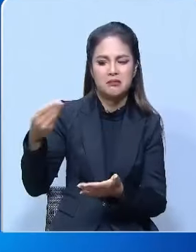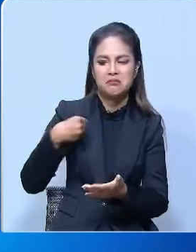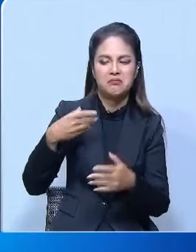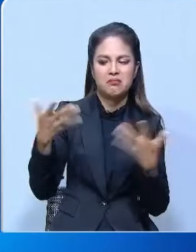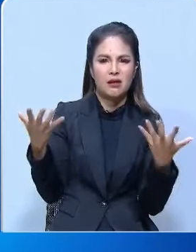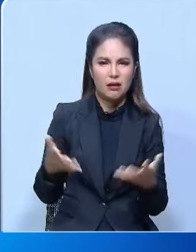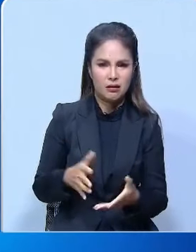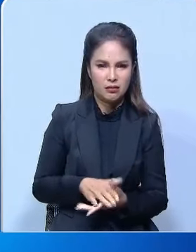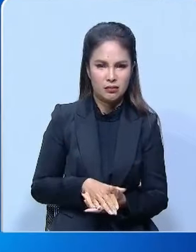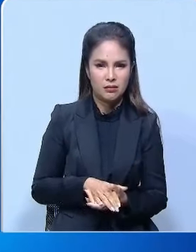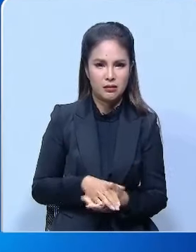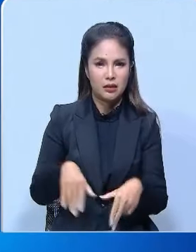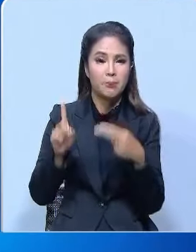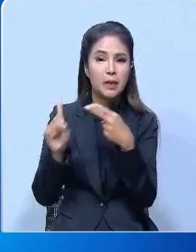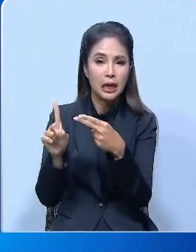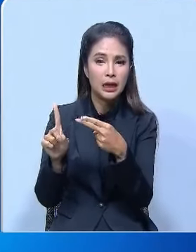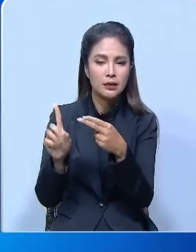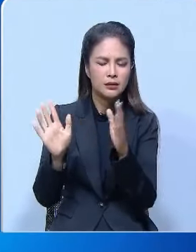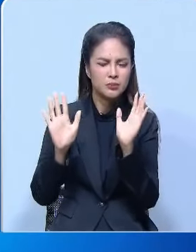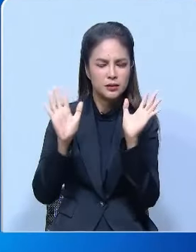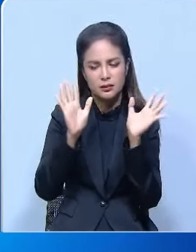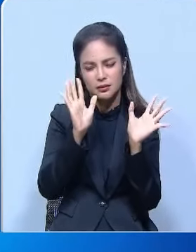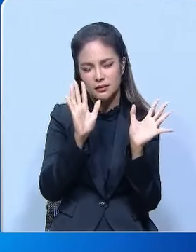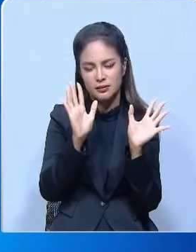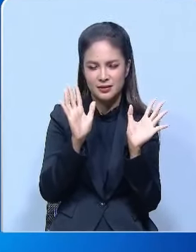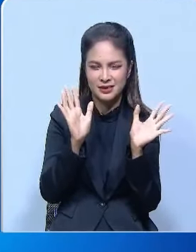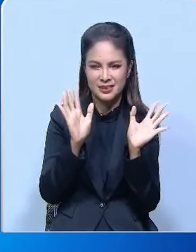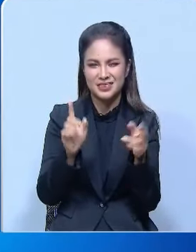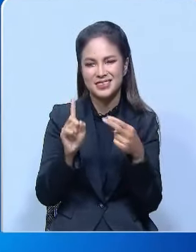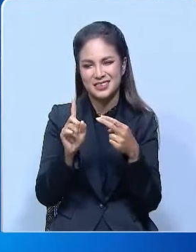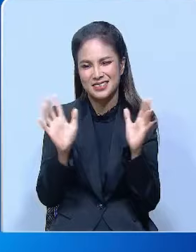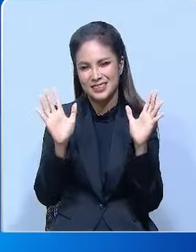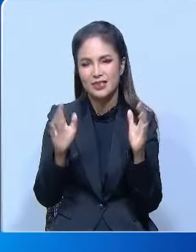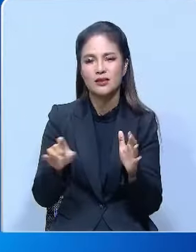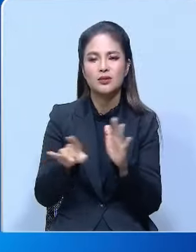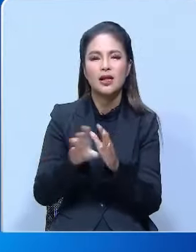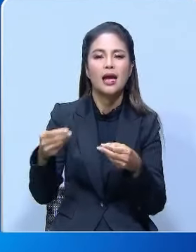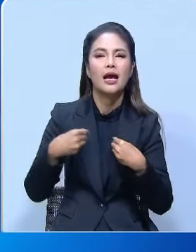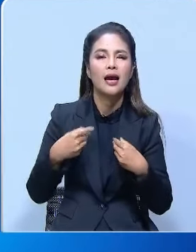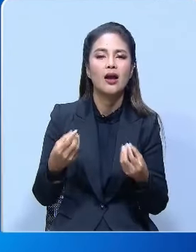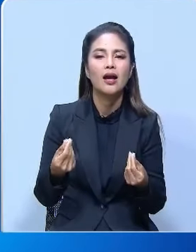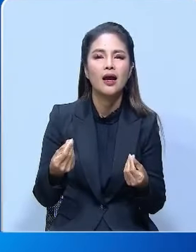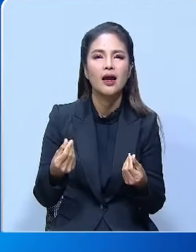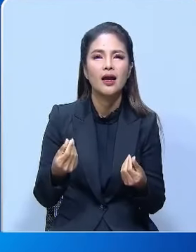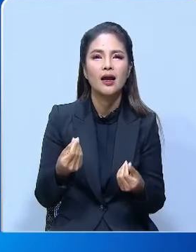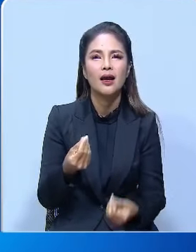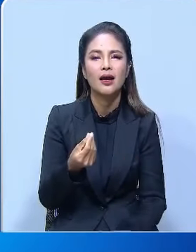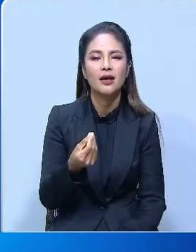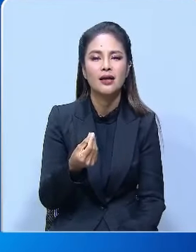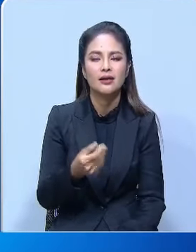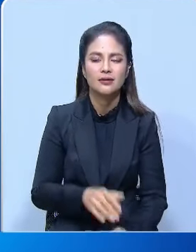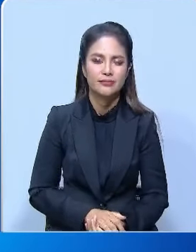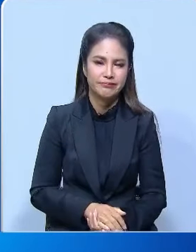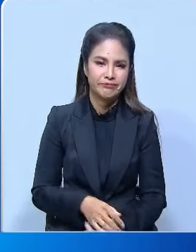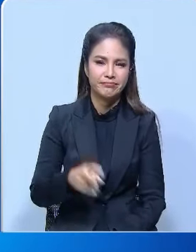ให้จะขอยืมหลักหมื่นปรากฏอย่าเพิ่งพูดตำอย่าเพิ่งพูดเดี๋ยวพูดตอนท้ายว่าให้เท่าไหร่เออคุณผู้ชมอ่าไหนเล่าเรื่องให้ฟังหน่อยสุดท้าย